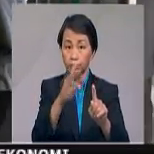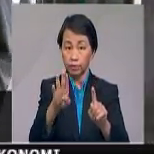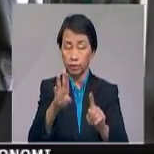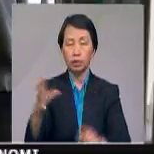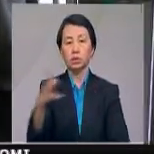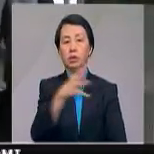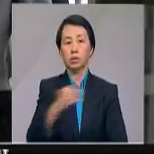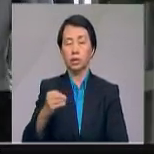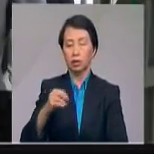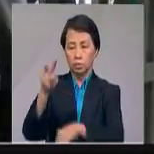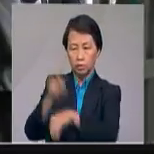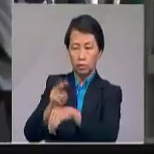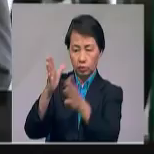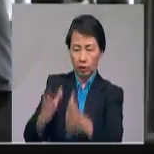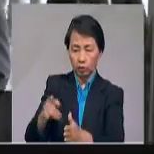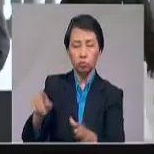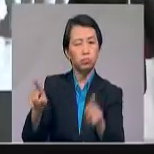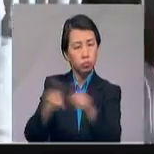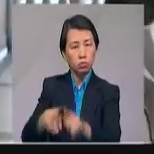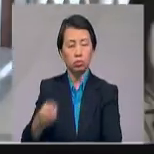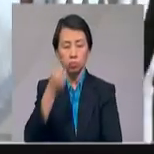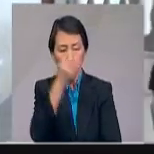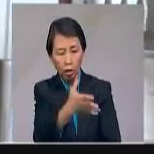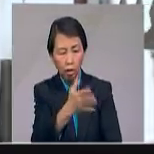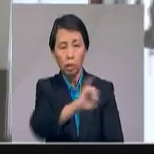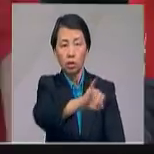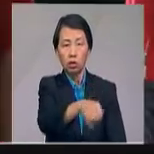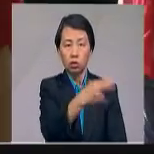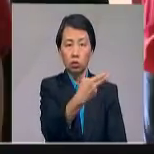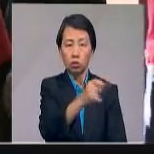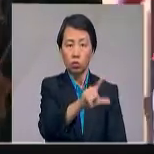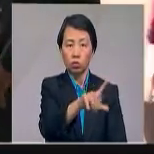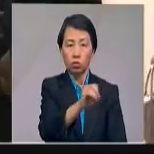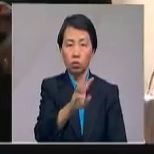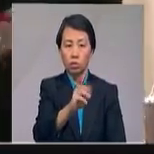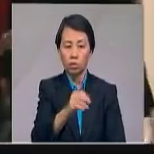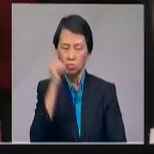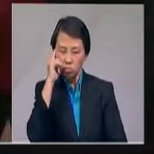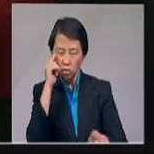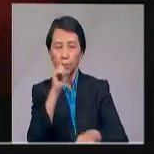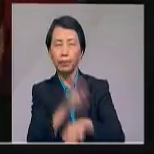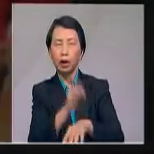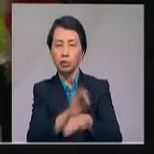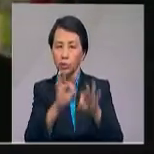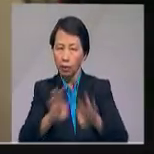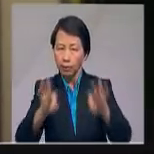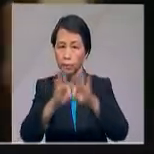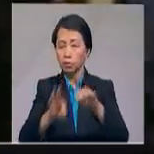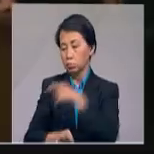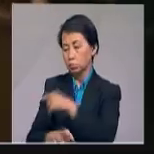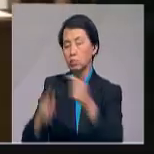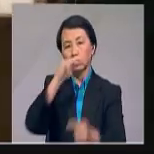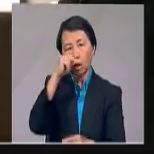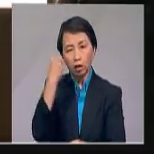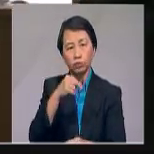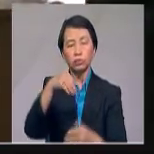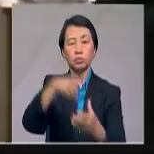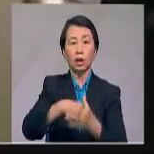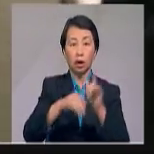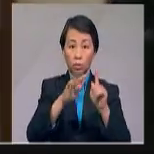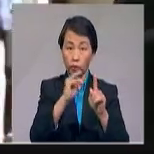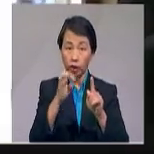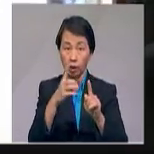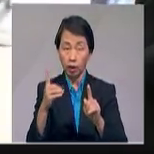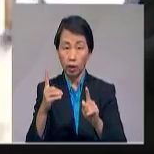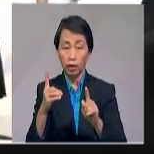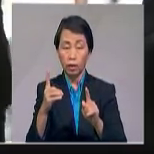Selain itu, saksi juga memaklumkan Joe Low dianggap sebagai penasihat utama Datuk Seri Najib dalam 1MDB atau